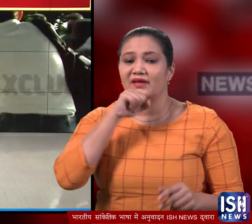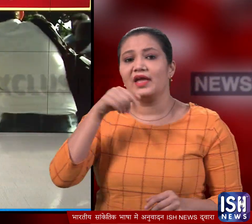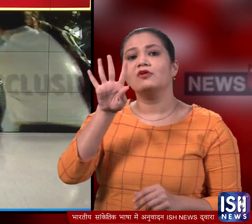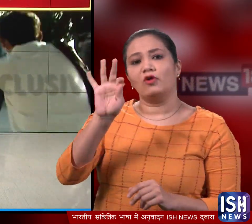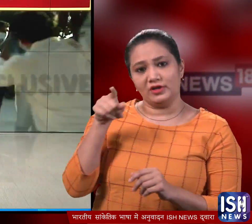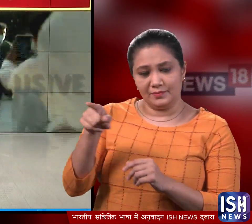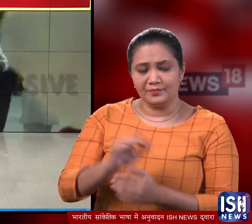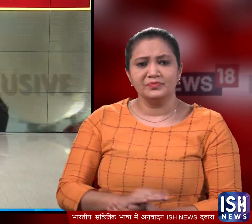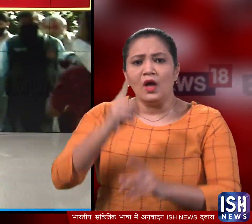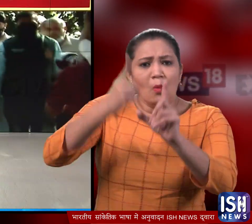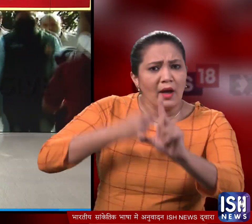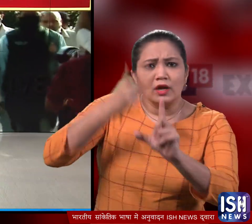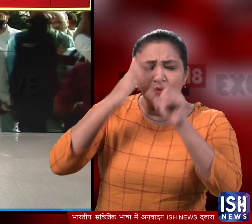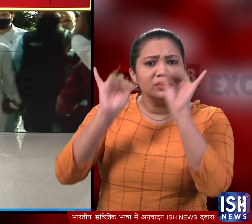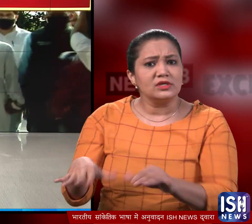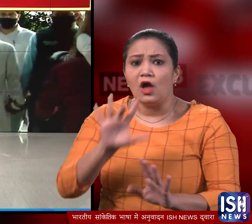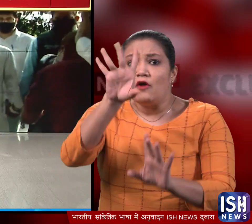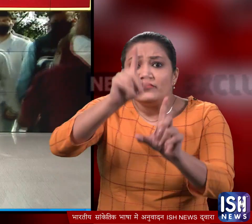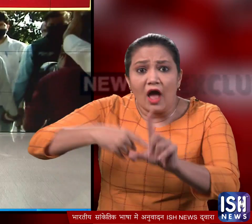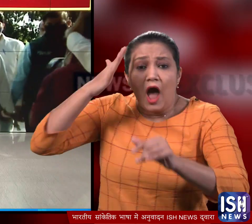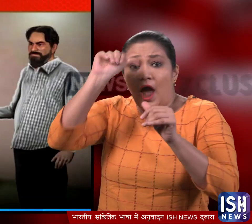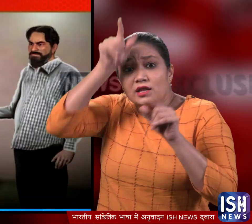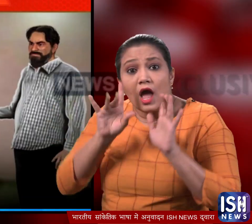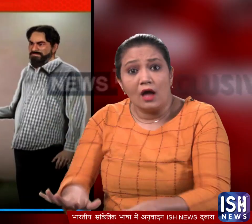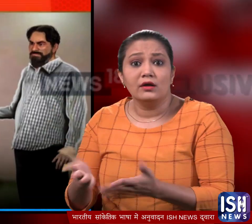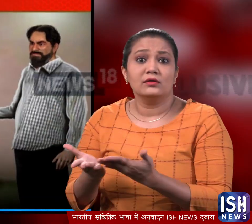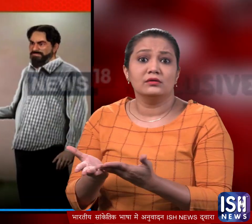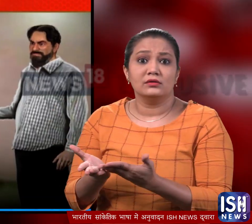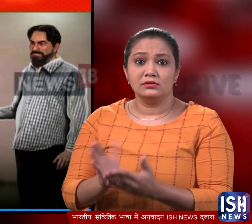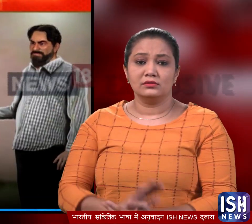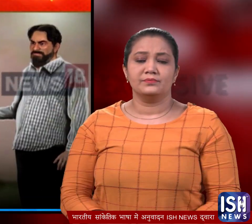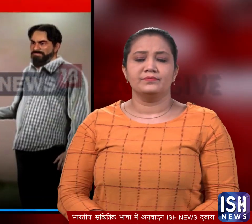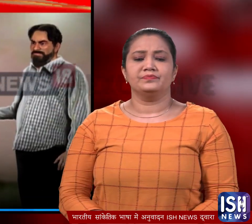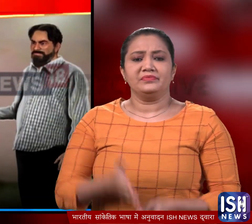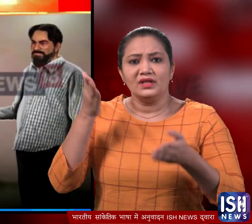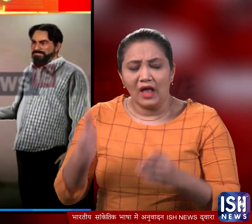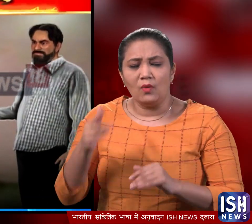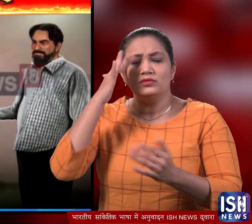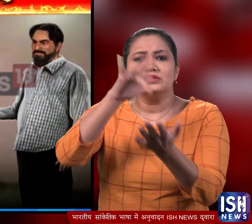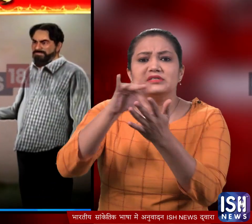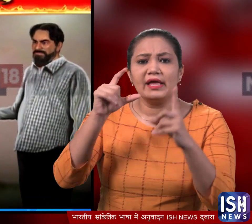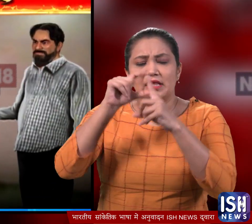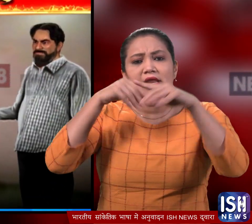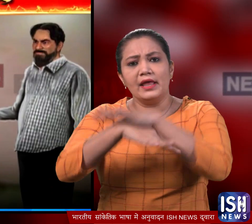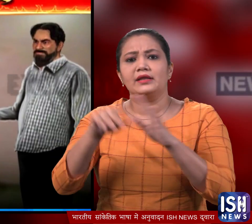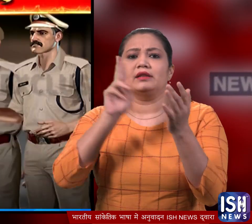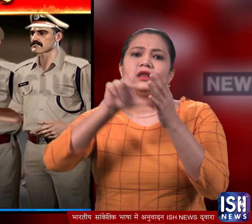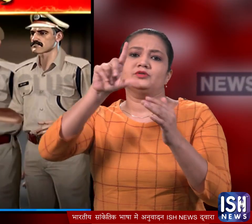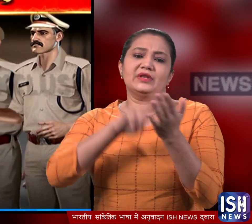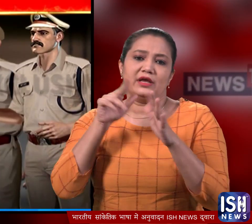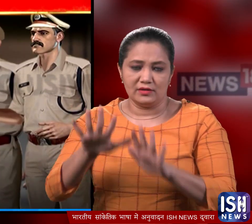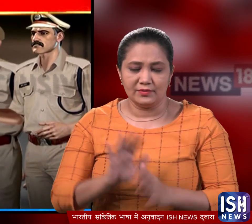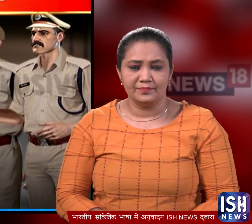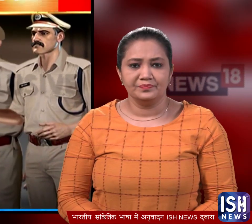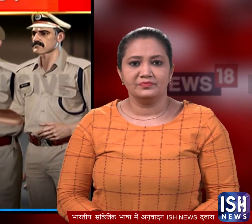अशरफ भारत में 1-2 साल से नहीं बल्कि 15 साल से रह रहा था और इस समय उसका ठिकाना दिल्ली का लक्ष्मी नगर था,